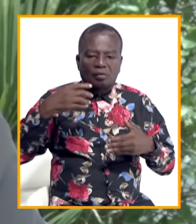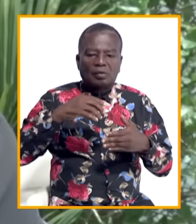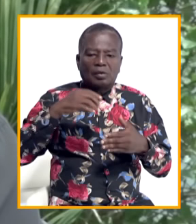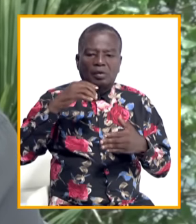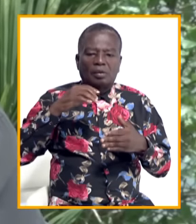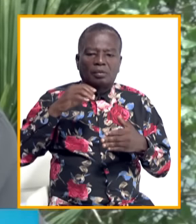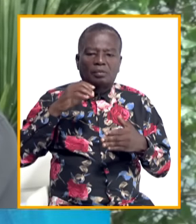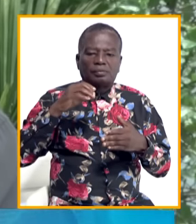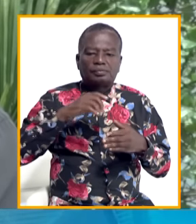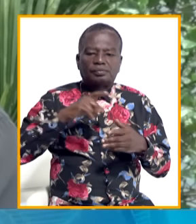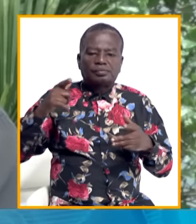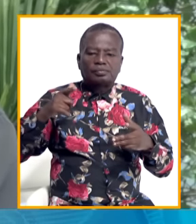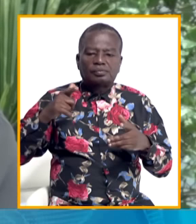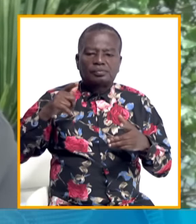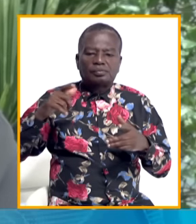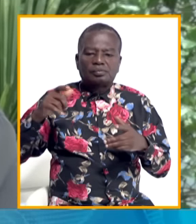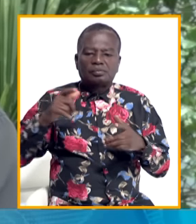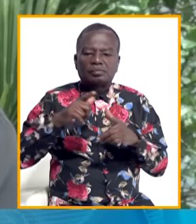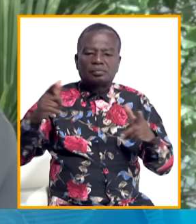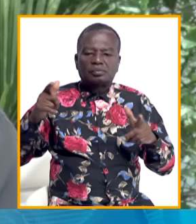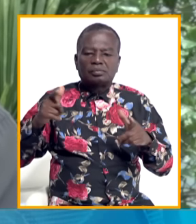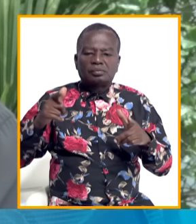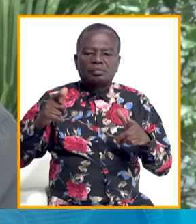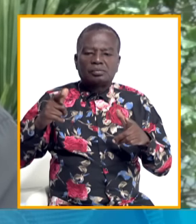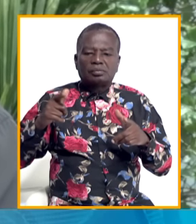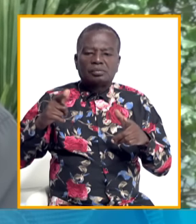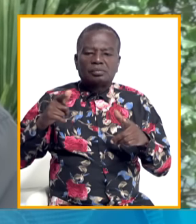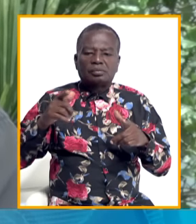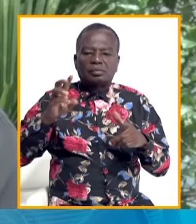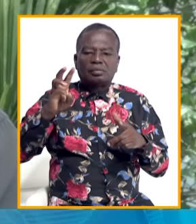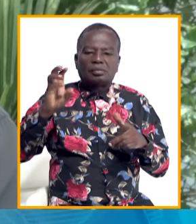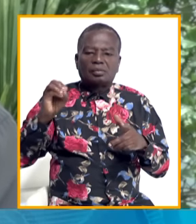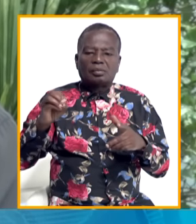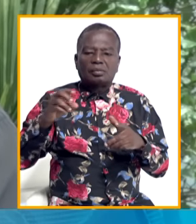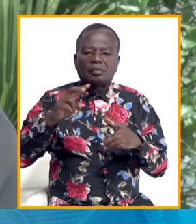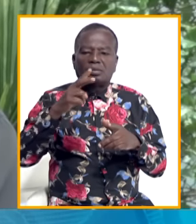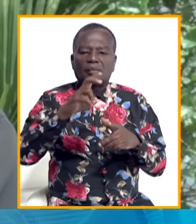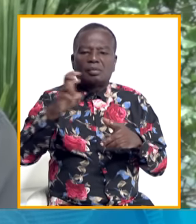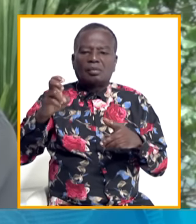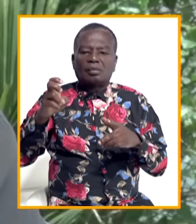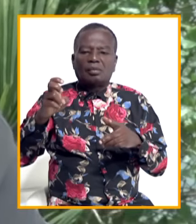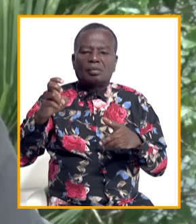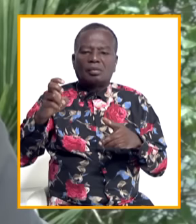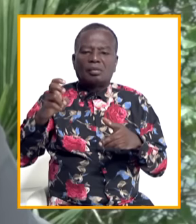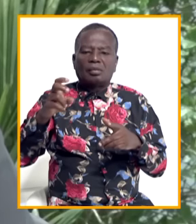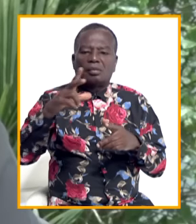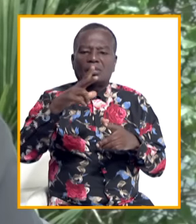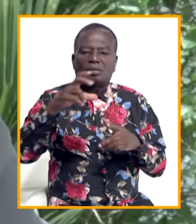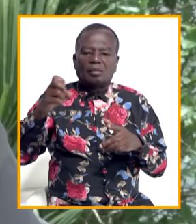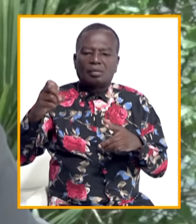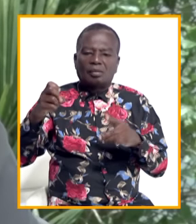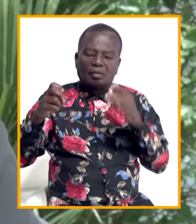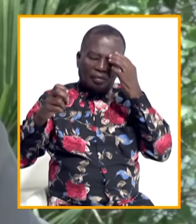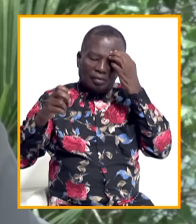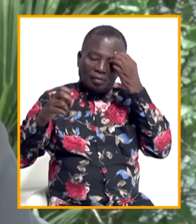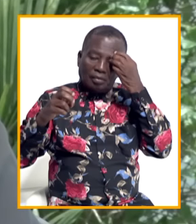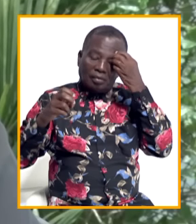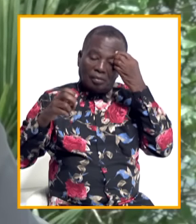c'est que vraiment on ait des grades 30, des grades 60, des grades 100, des grades 200 et des grades 300. Il faut travailler à ça, donc on compte sur vous et sur les